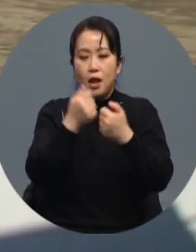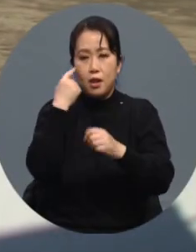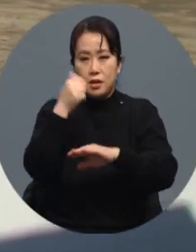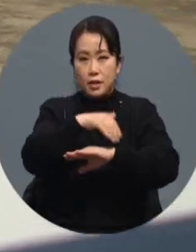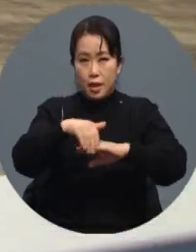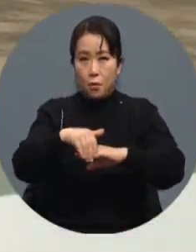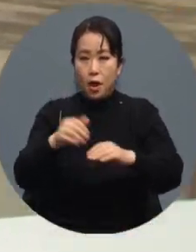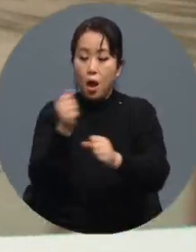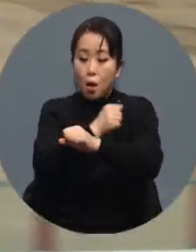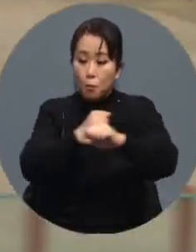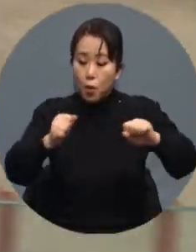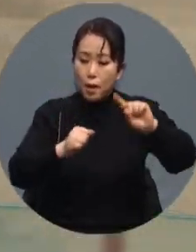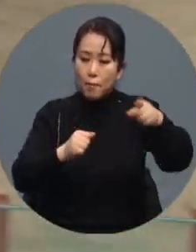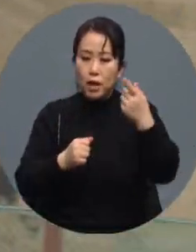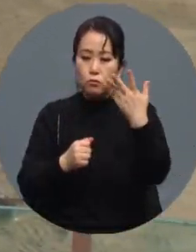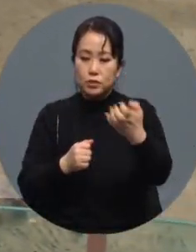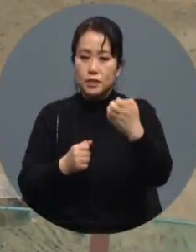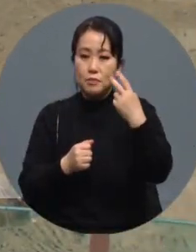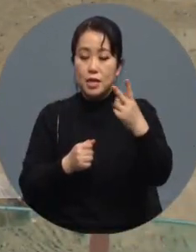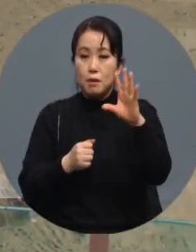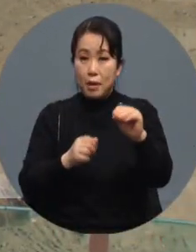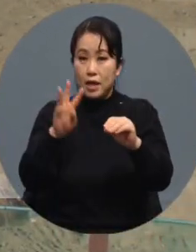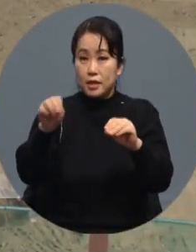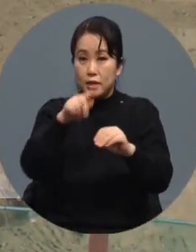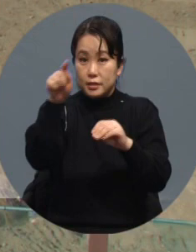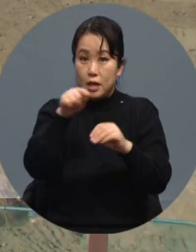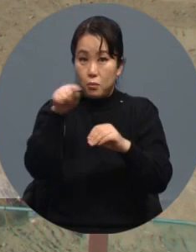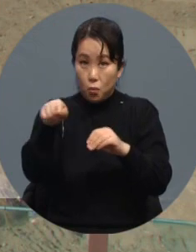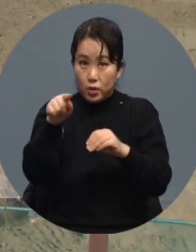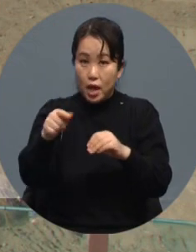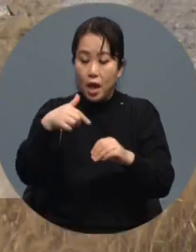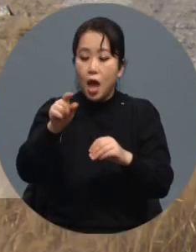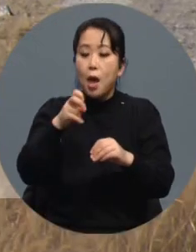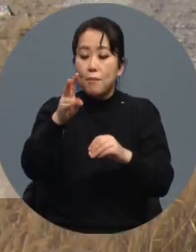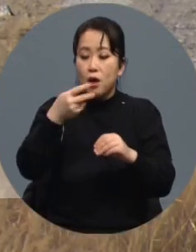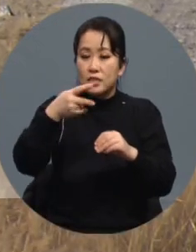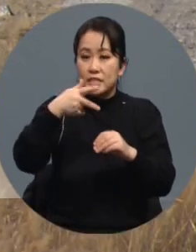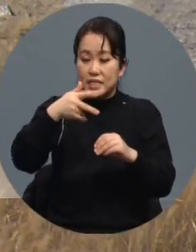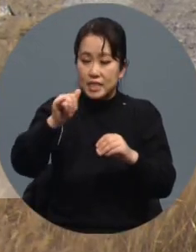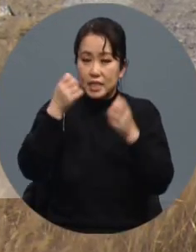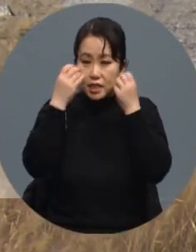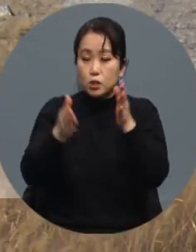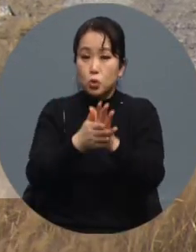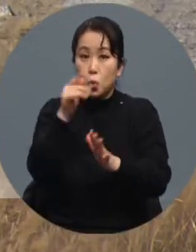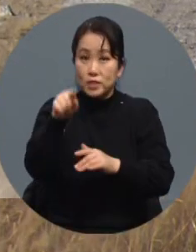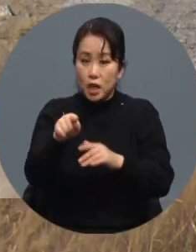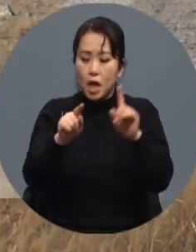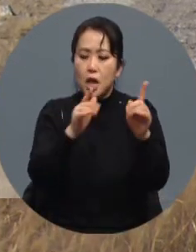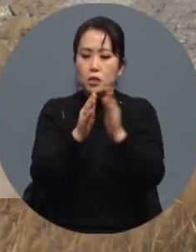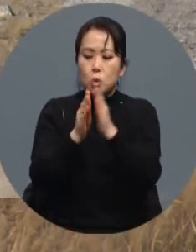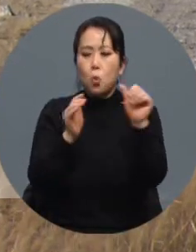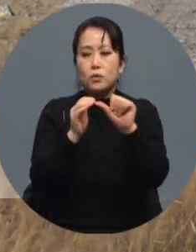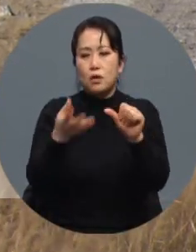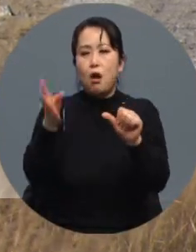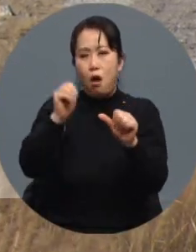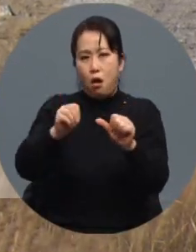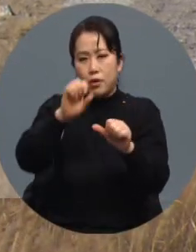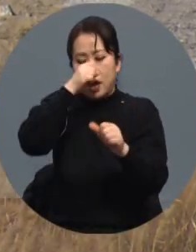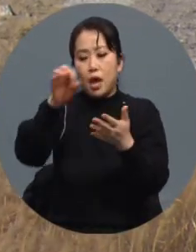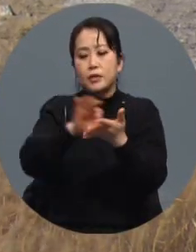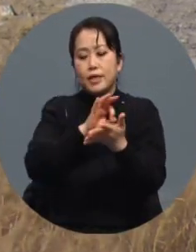면적 192만 제곱미터 규모의 강서 명지 신도시 2단계는 1조 5천억 원의 예산이 투입되는 대규모 개발